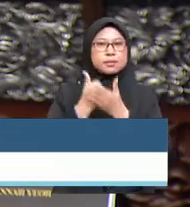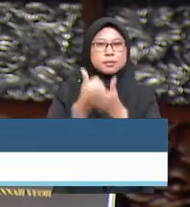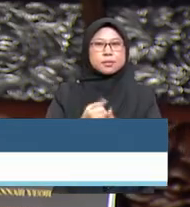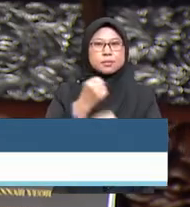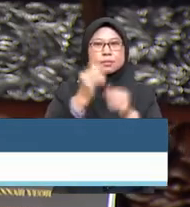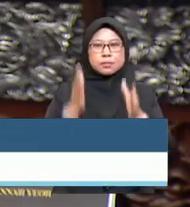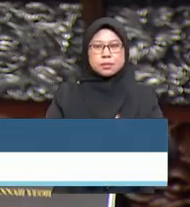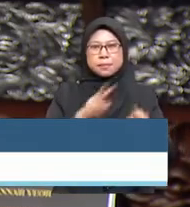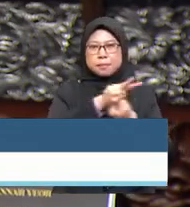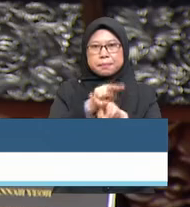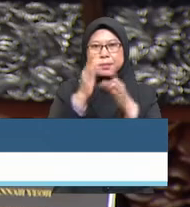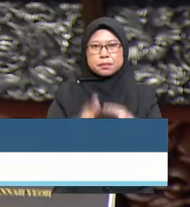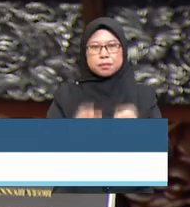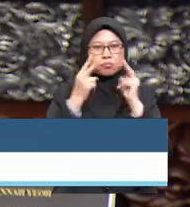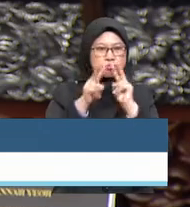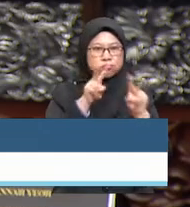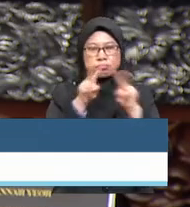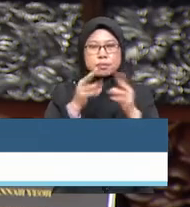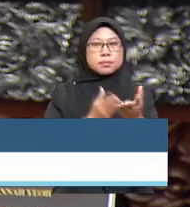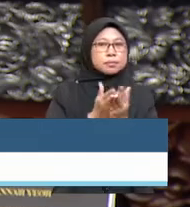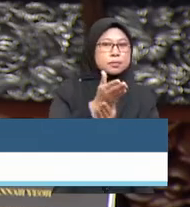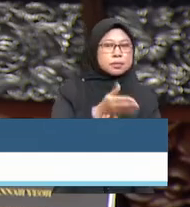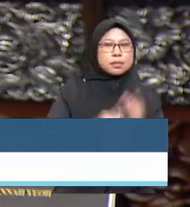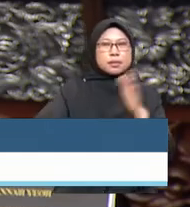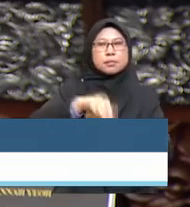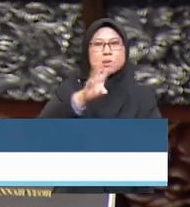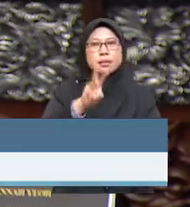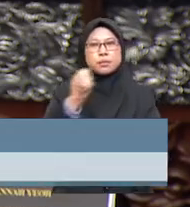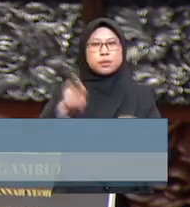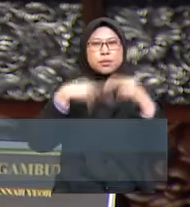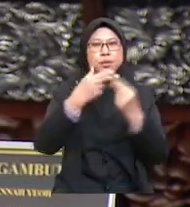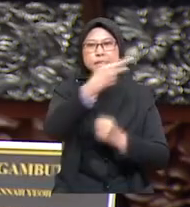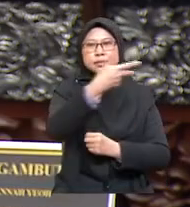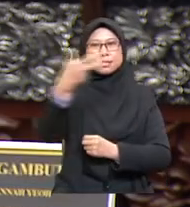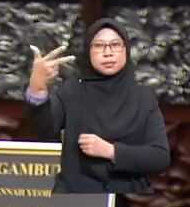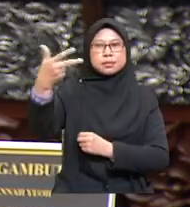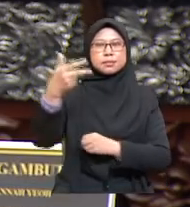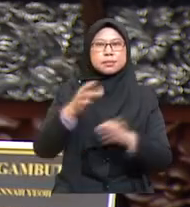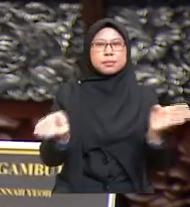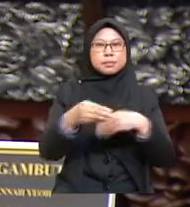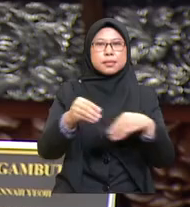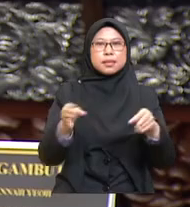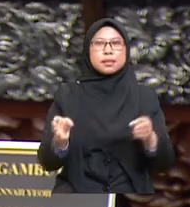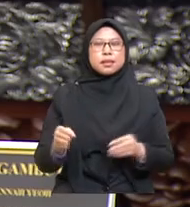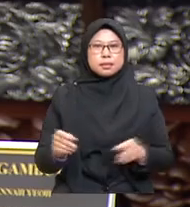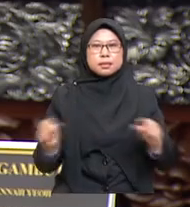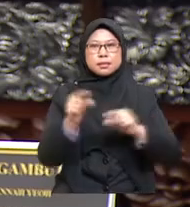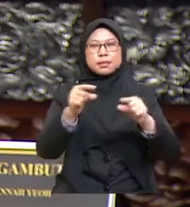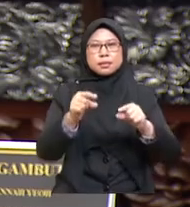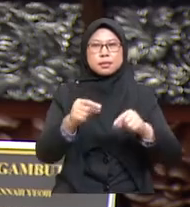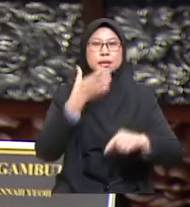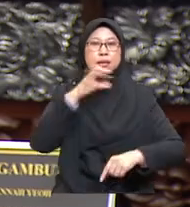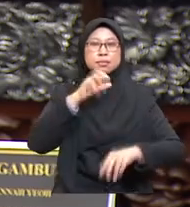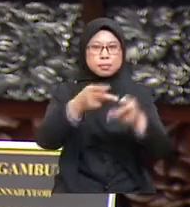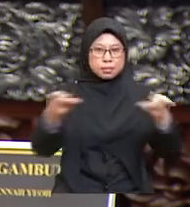petugas pasukan pemantau secara visual melalui lebih 60 unit CCTV di bilik gerakan khususnya di kawasan hotspot yang